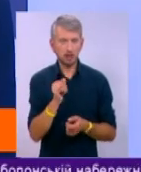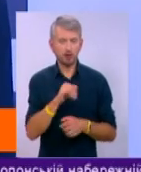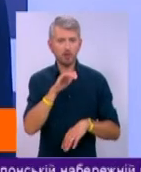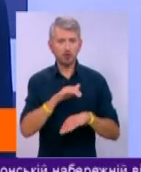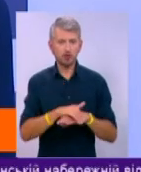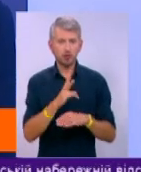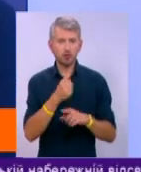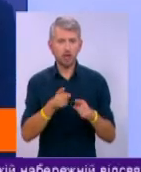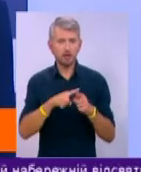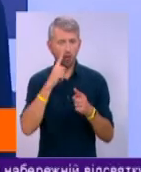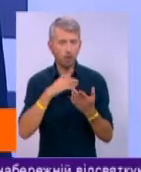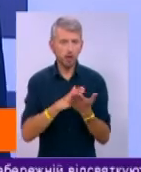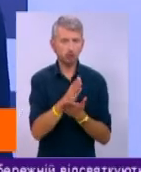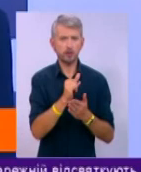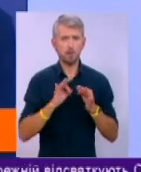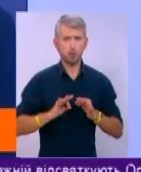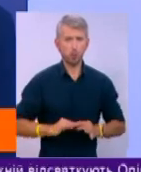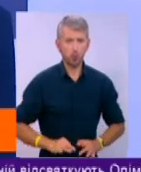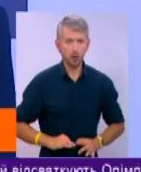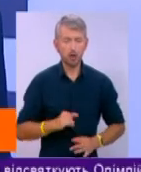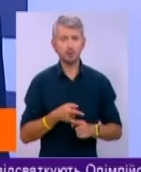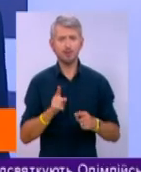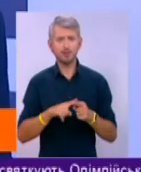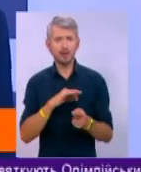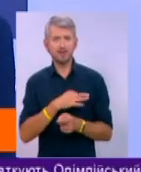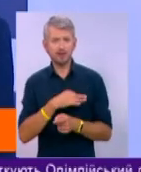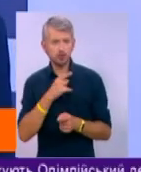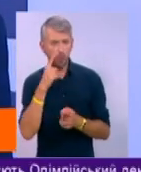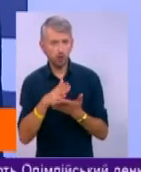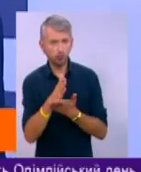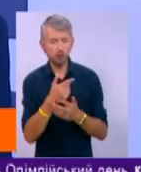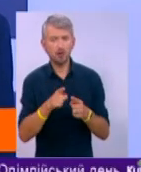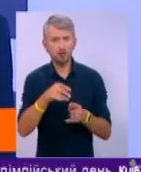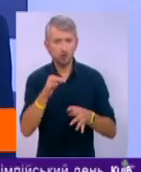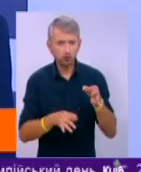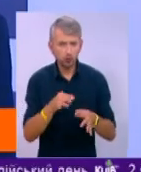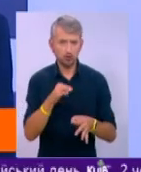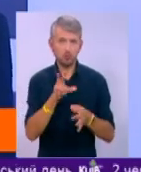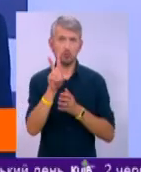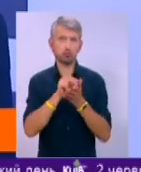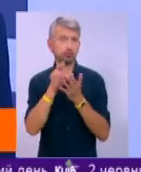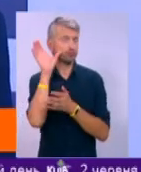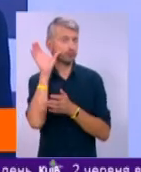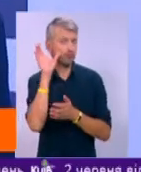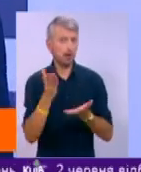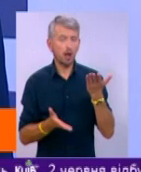на це орієнтуються і прокурори, на це і слідчі орієнтуються, на це і судді орієнтуються.